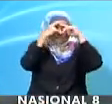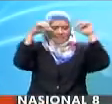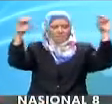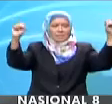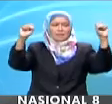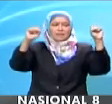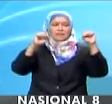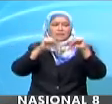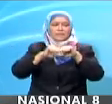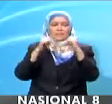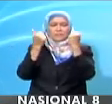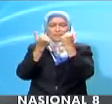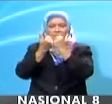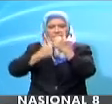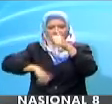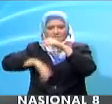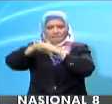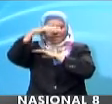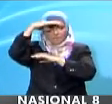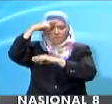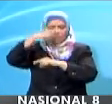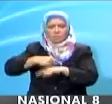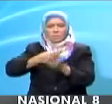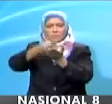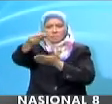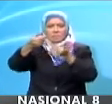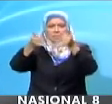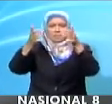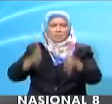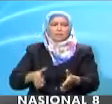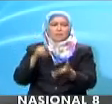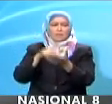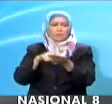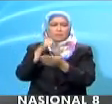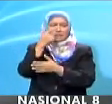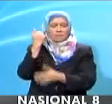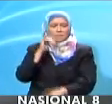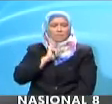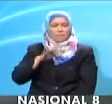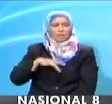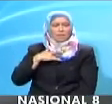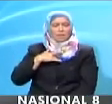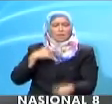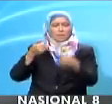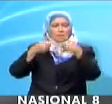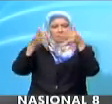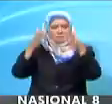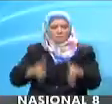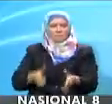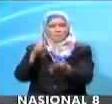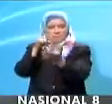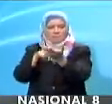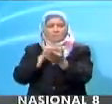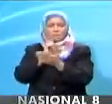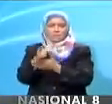sikit. Saya kena minta Presiden duit sikit untuk beli player ni. Pasal saya rasa dia adalah, dia lebih kurang macam Jorge.